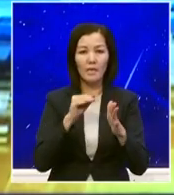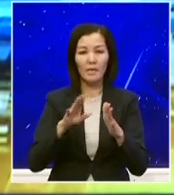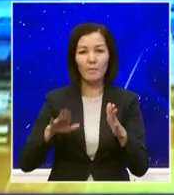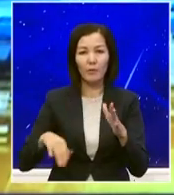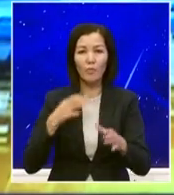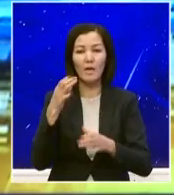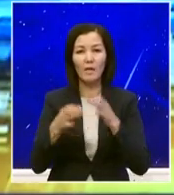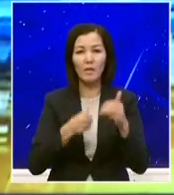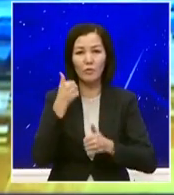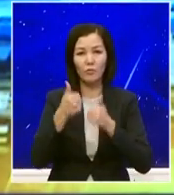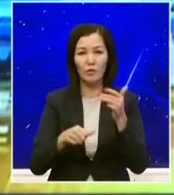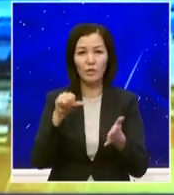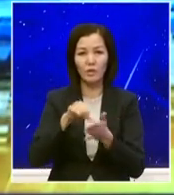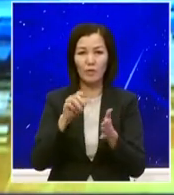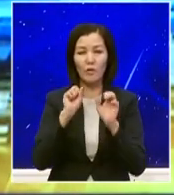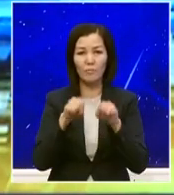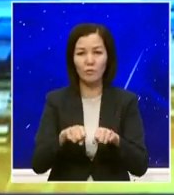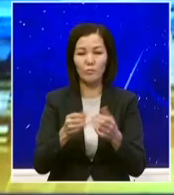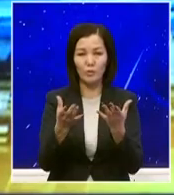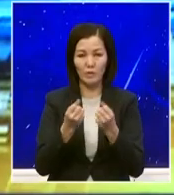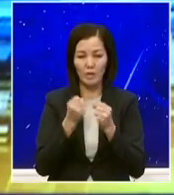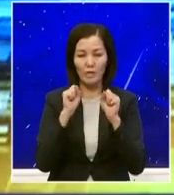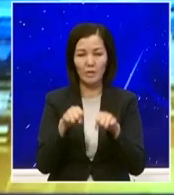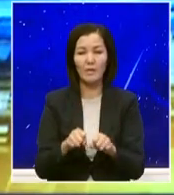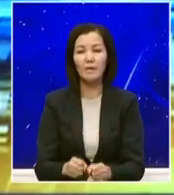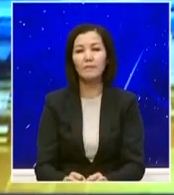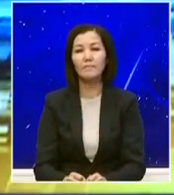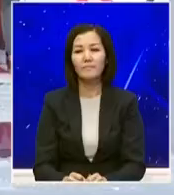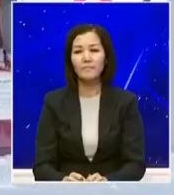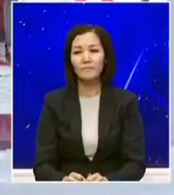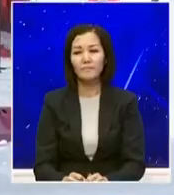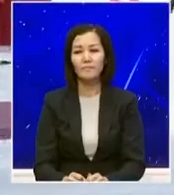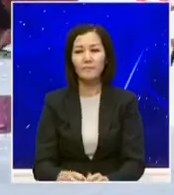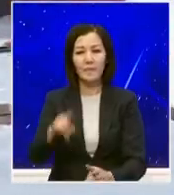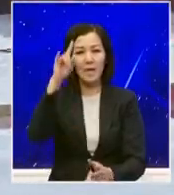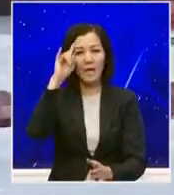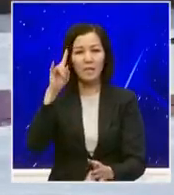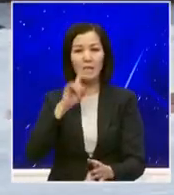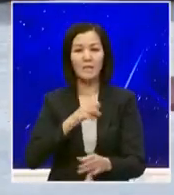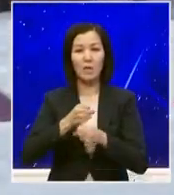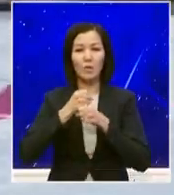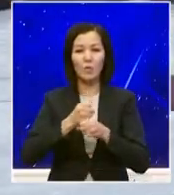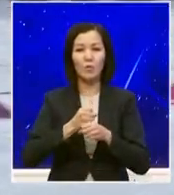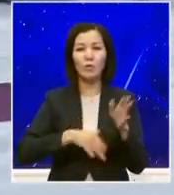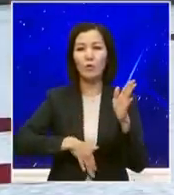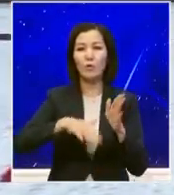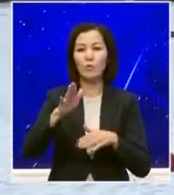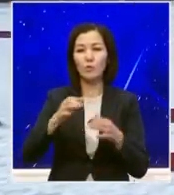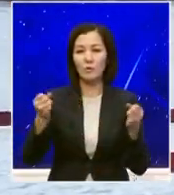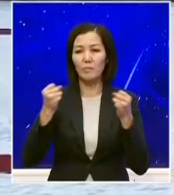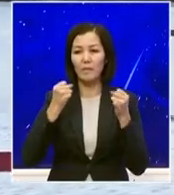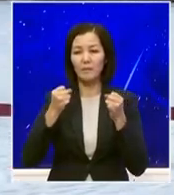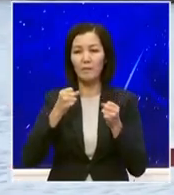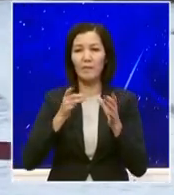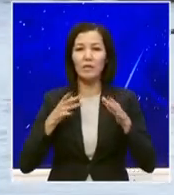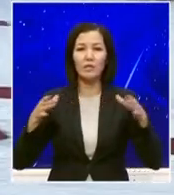Артынша халықаралық турнирлерде шеберлігін сынауға мүмкіндік алады. Қазақстан кубогына еліміздің үздіктеген биатлоншылары жиналды.